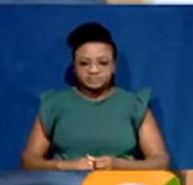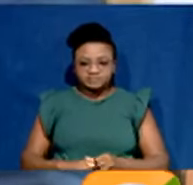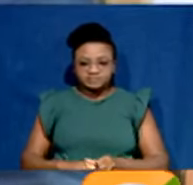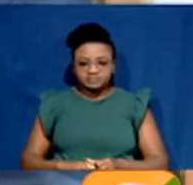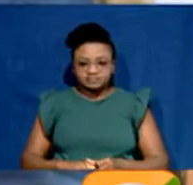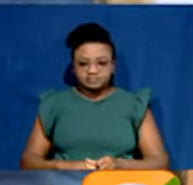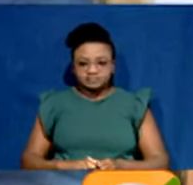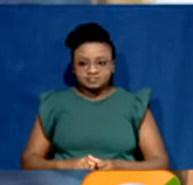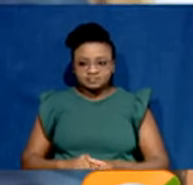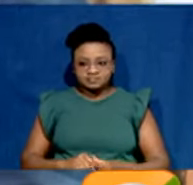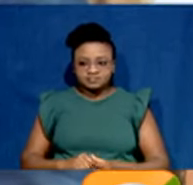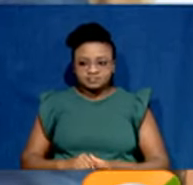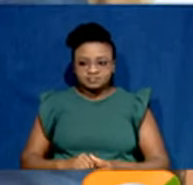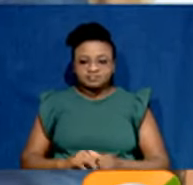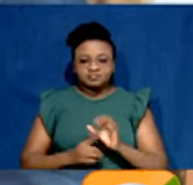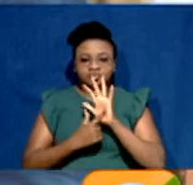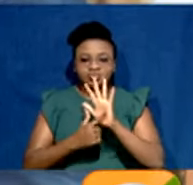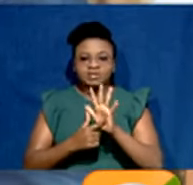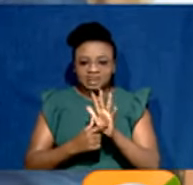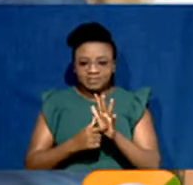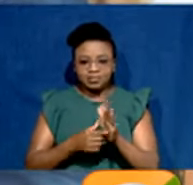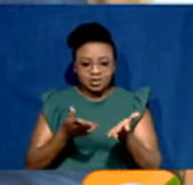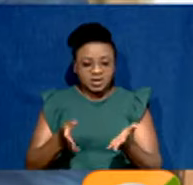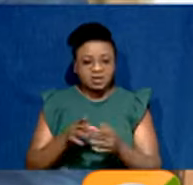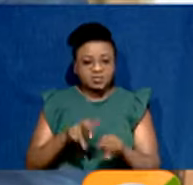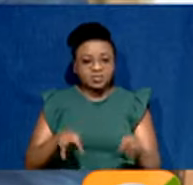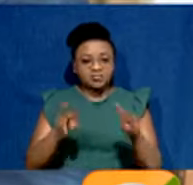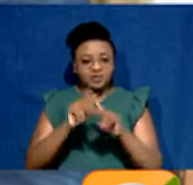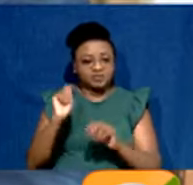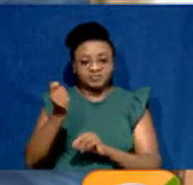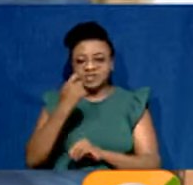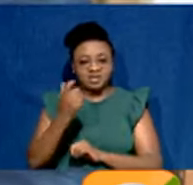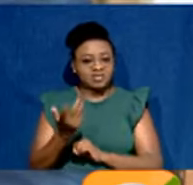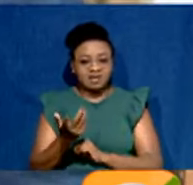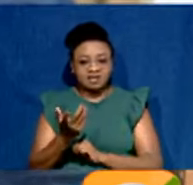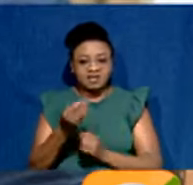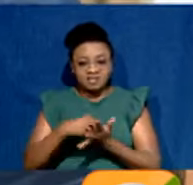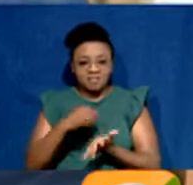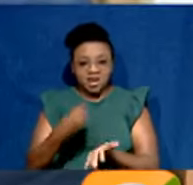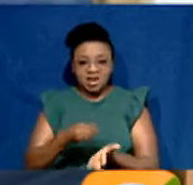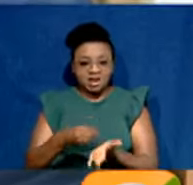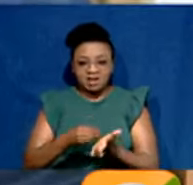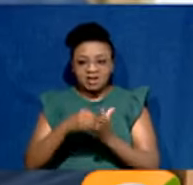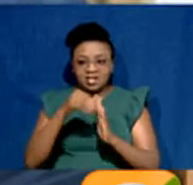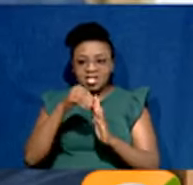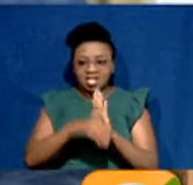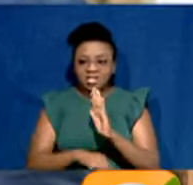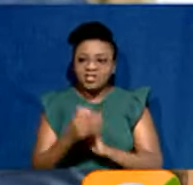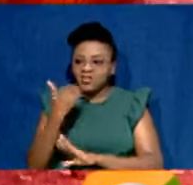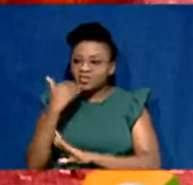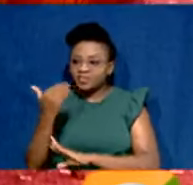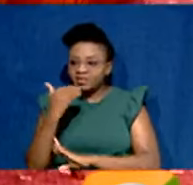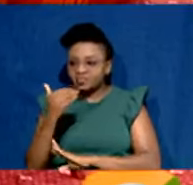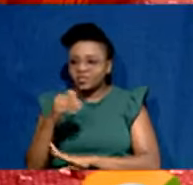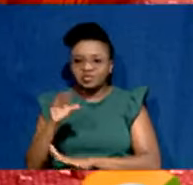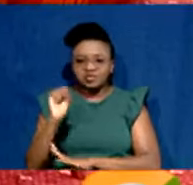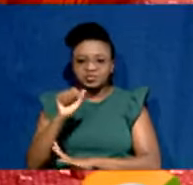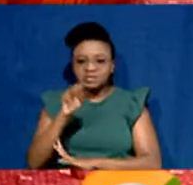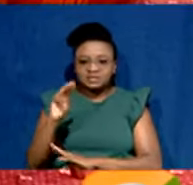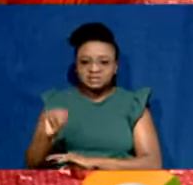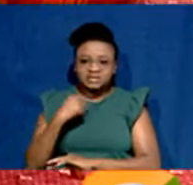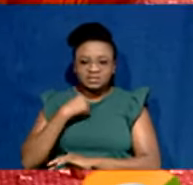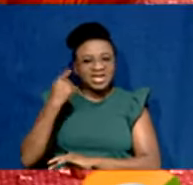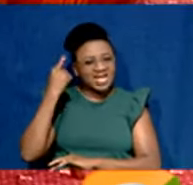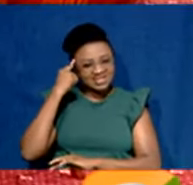question about what has just happened to the Kenya shilling, which appears to be on a free fall. Vyema kabisa, asante sana Sam. Mheshimiwa Rais,